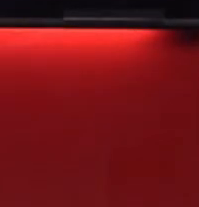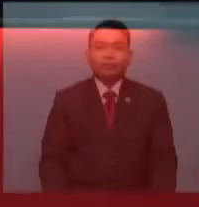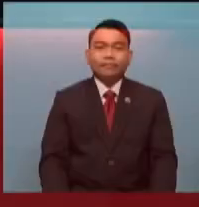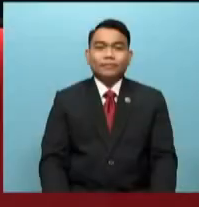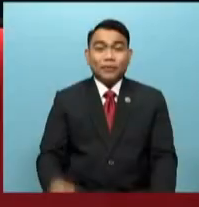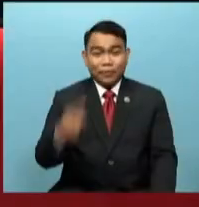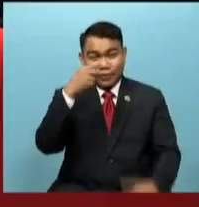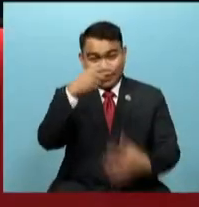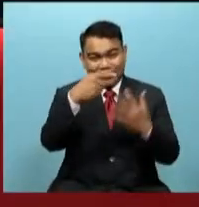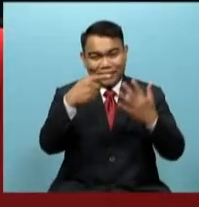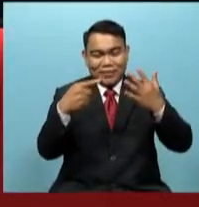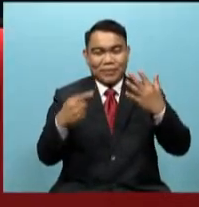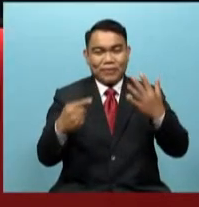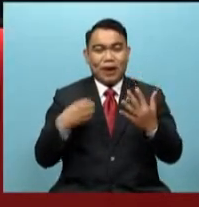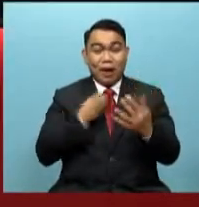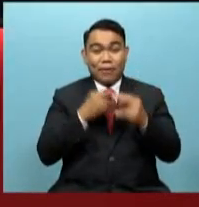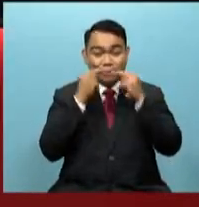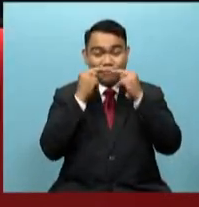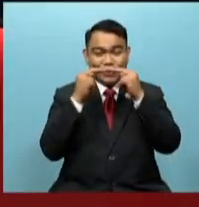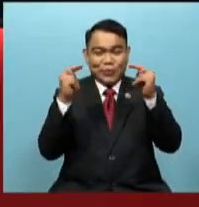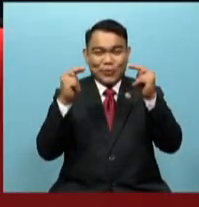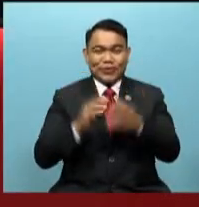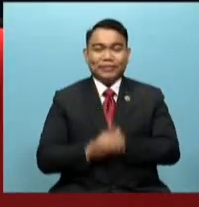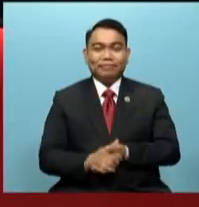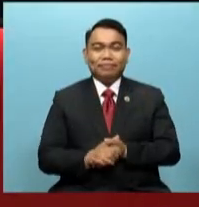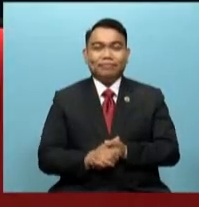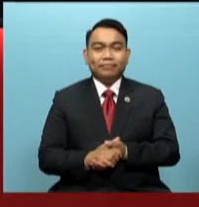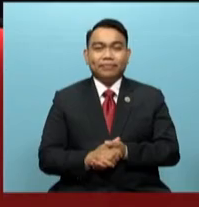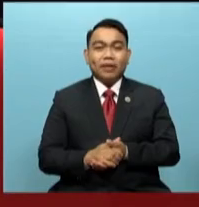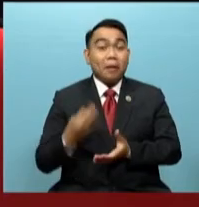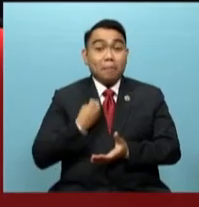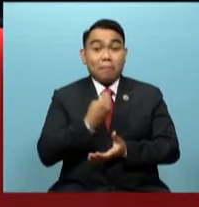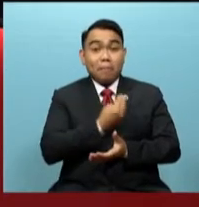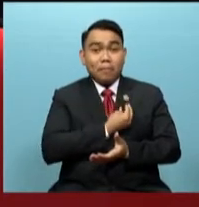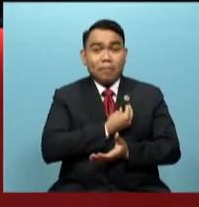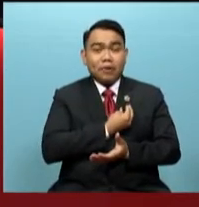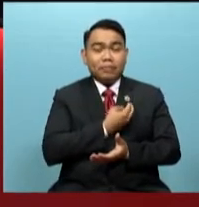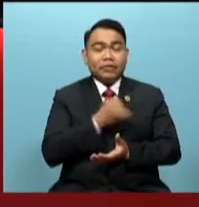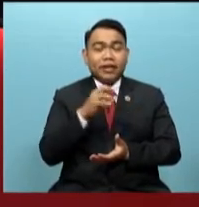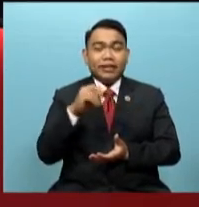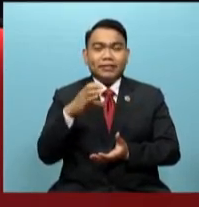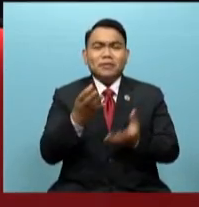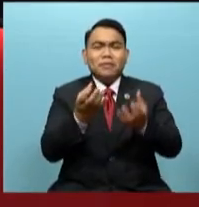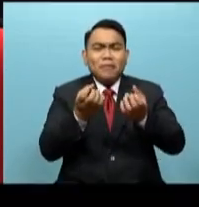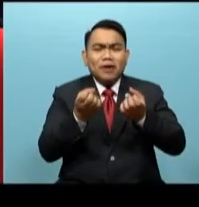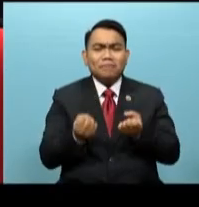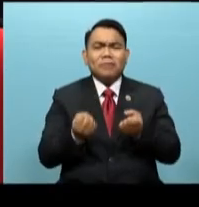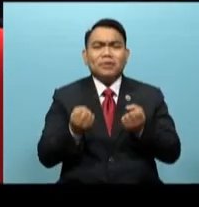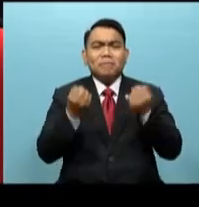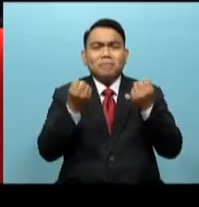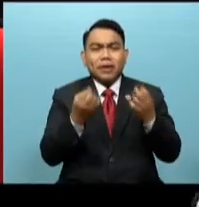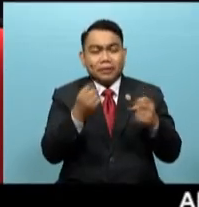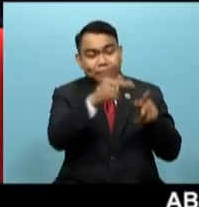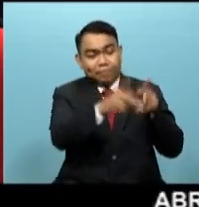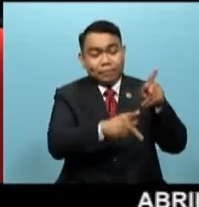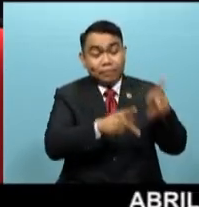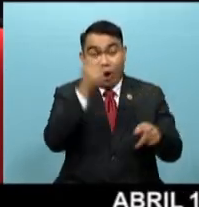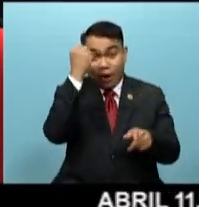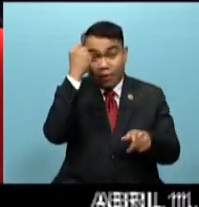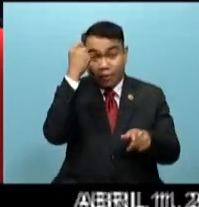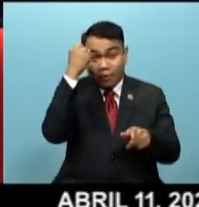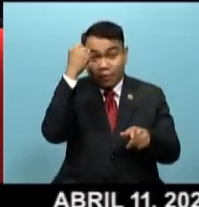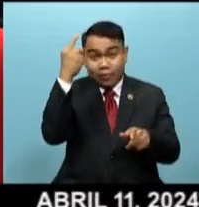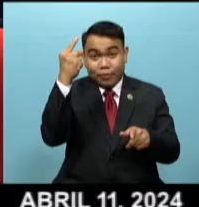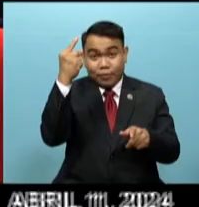Para sa mga detalye ng ating mga balita, hinahangad ng mga kaanib sa Iglesia ni Cristo na mas maraming tao ang makaunawa sa